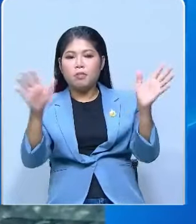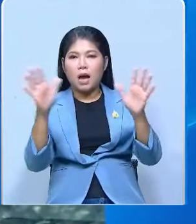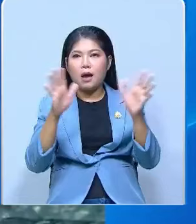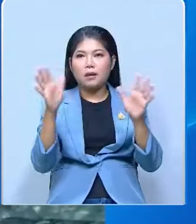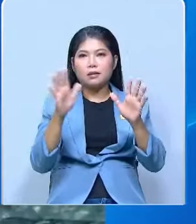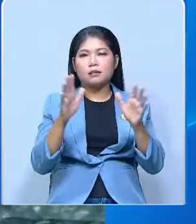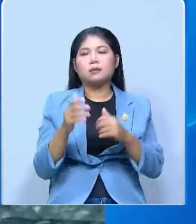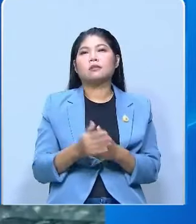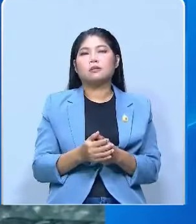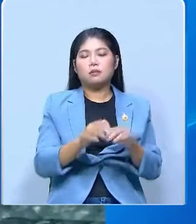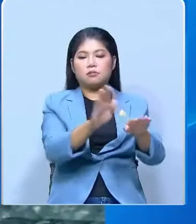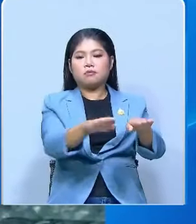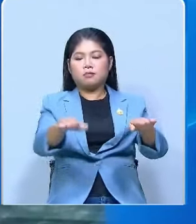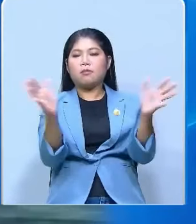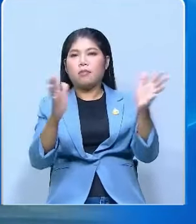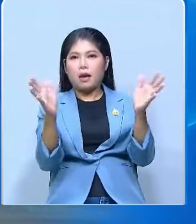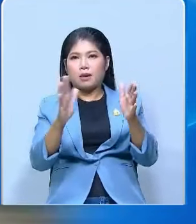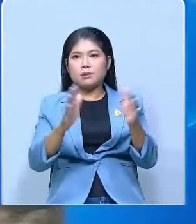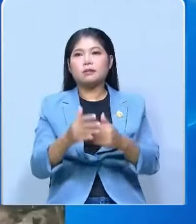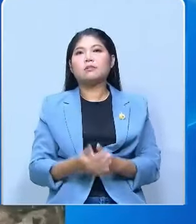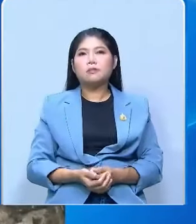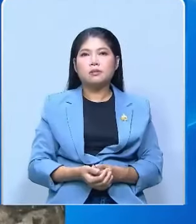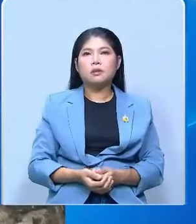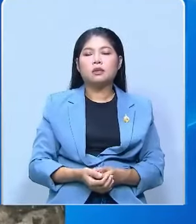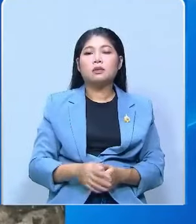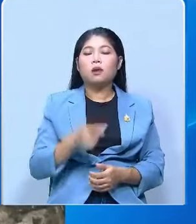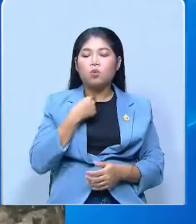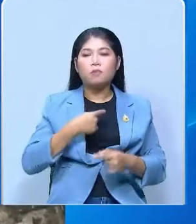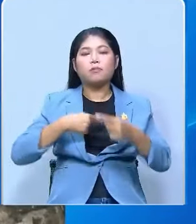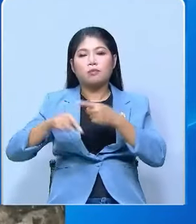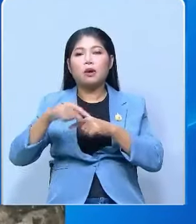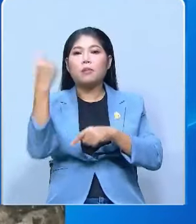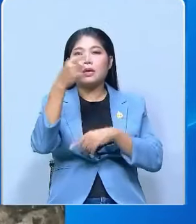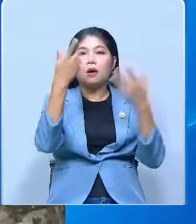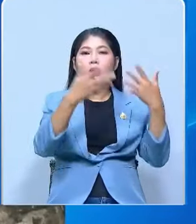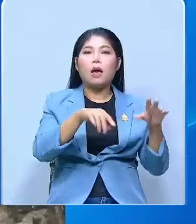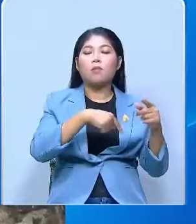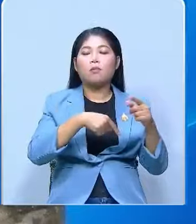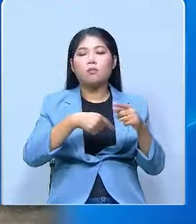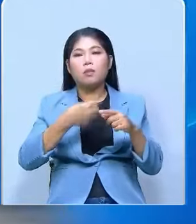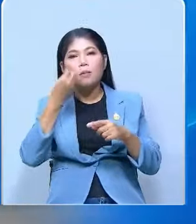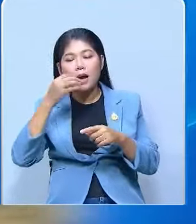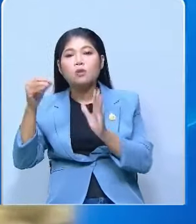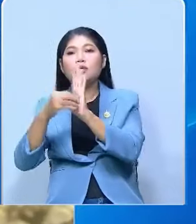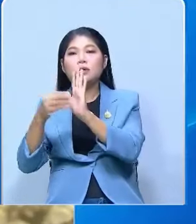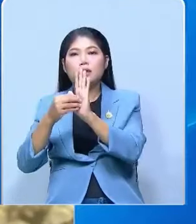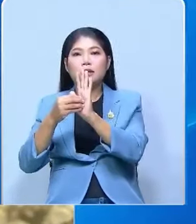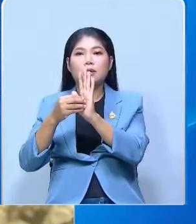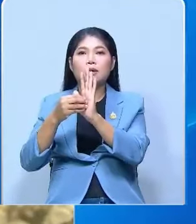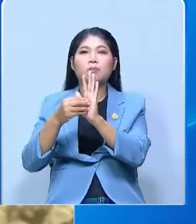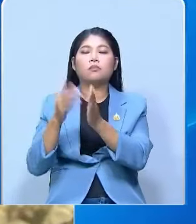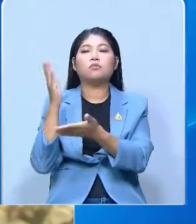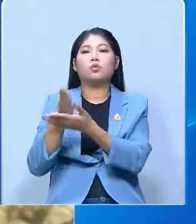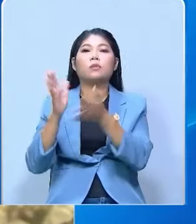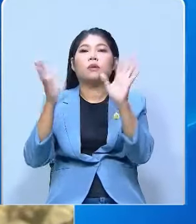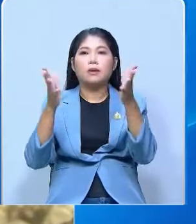พักตรงนั้นน่ะน่าจะเยอะกว่าทางฝั่งขาเข้ากรุงเทพเพราะว่าถ้าขาเข้ากรุงเทพเราเที่ยวเสร็จแล้วไงบางคนก็ตีรถเข้ากรุงเทพเลยไม่แวะ ไม่แว